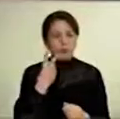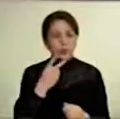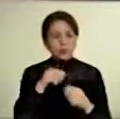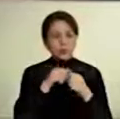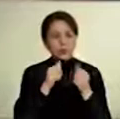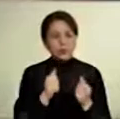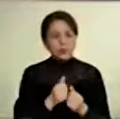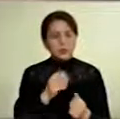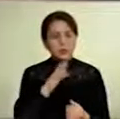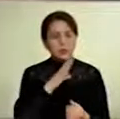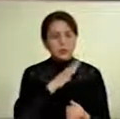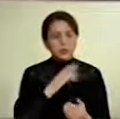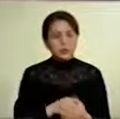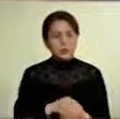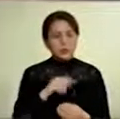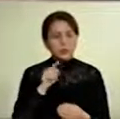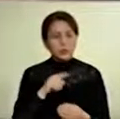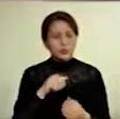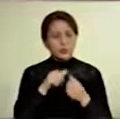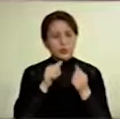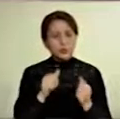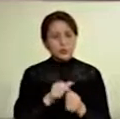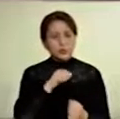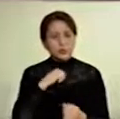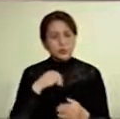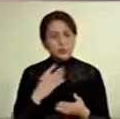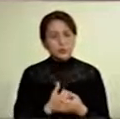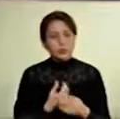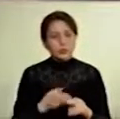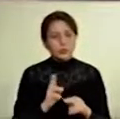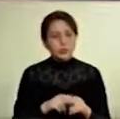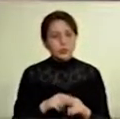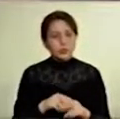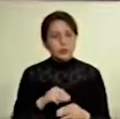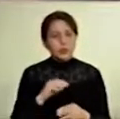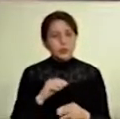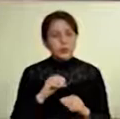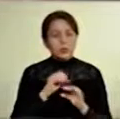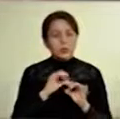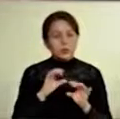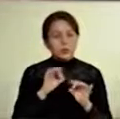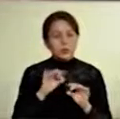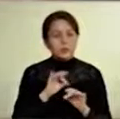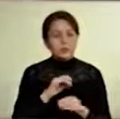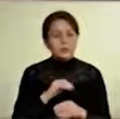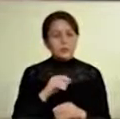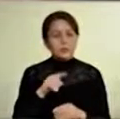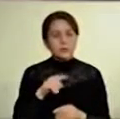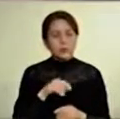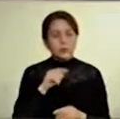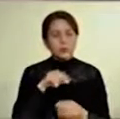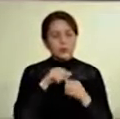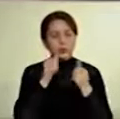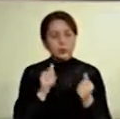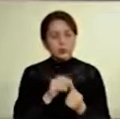keltirib chiqarayotgan bo'lsa, o'sha shaklni o'zini topishimiz uchun esa ta'rif keltirib olamiz. Bu ta'rif esa shaklning